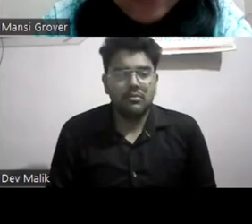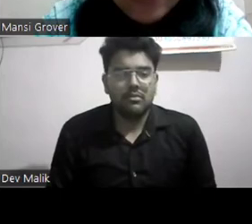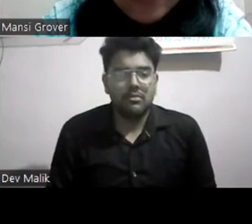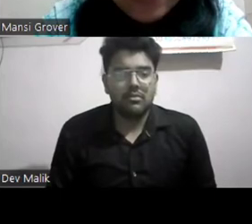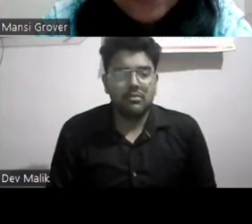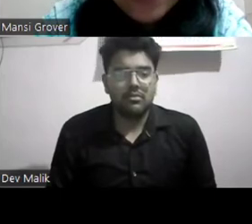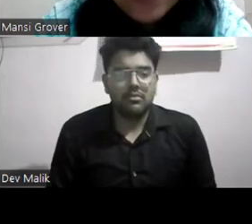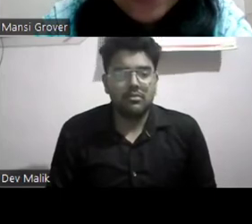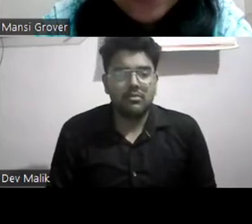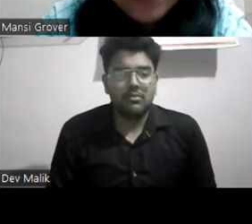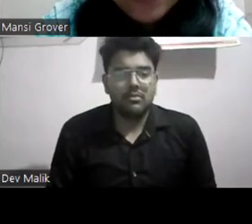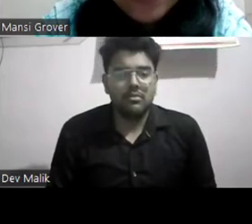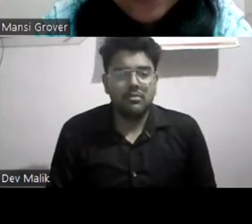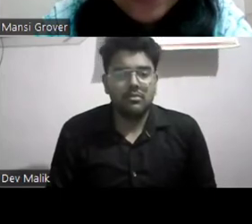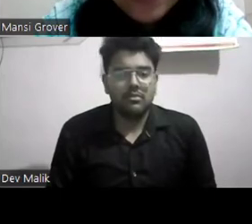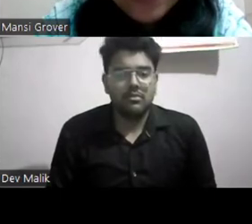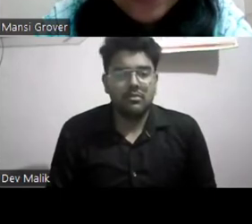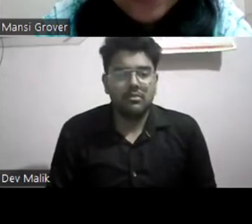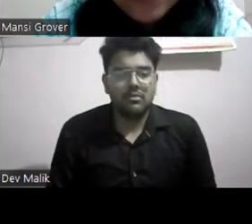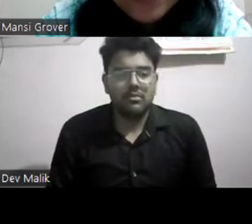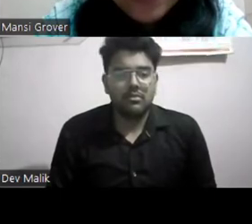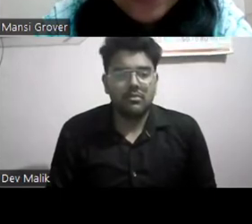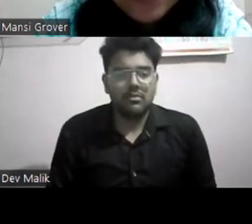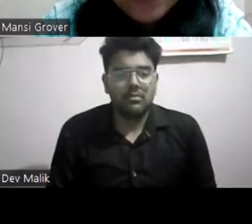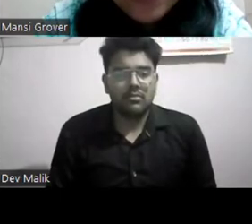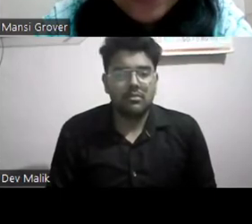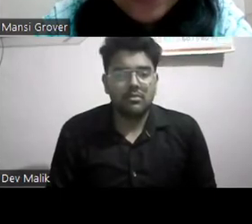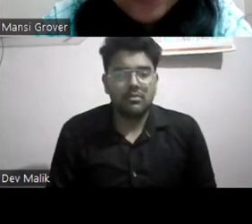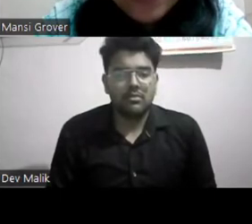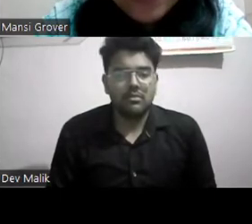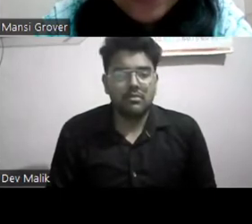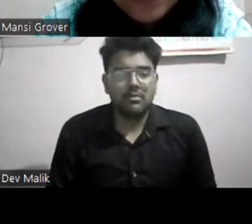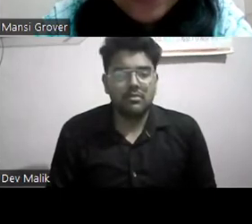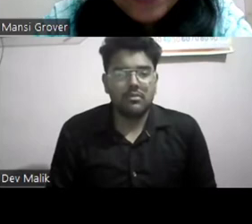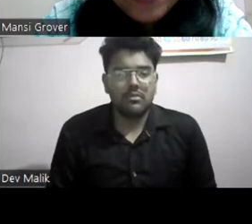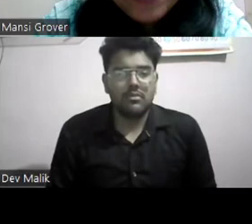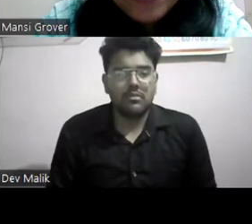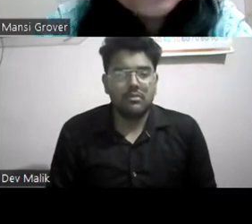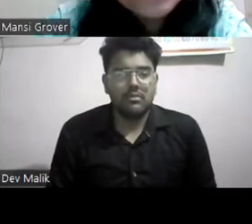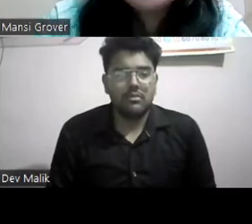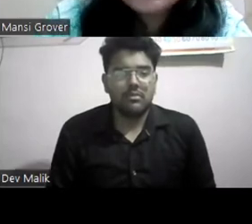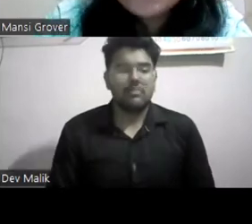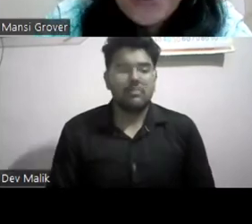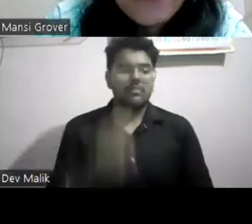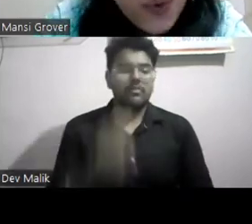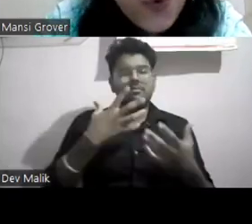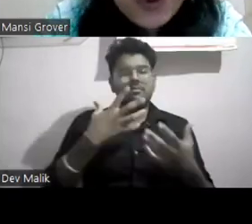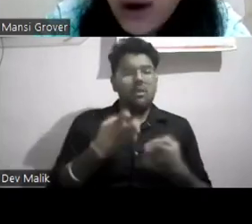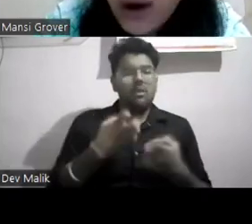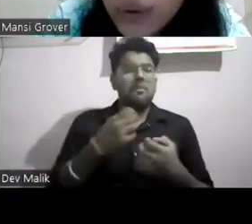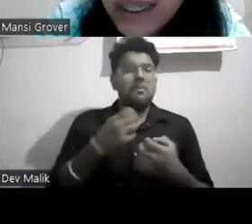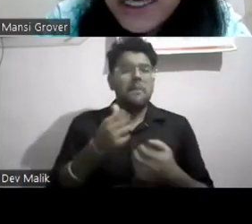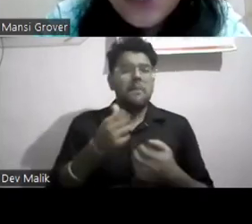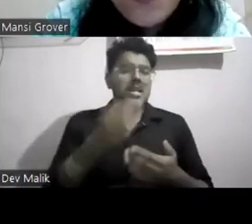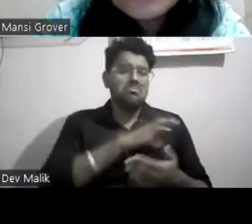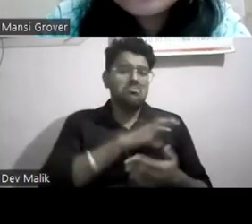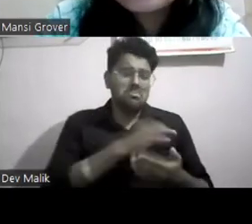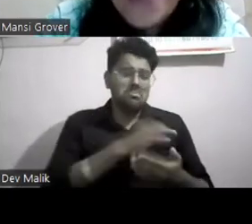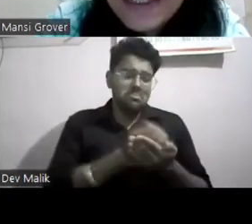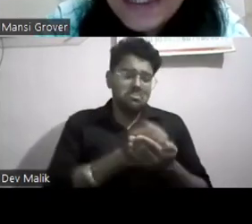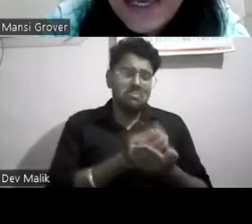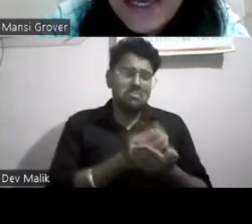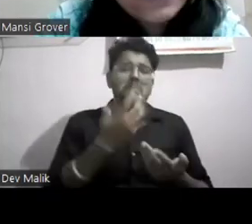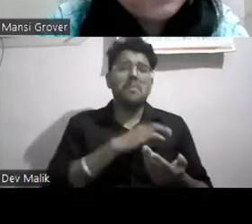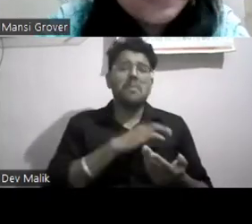कल से तुम किधर बाहर नहीं जाओगे Ahaan, I'm really sorry. Ahaan says he wants to earn money. He wants to have his own house. I want